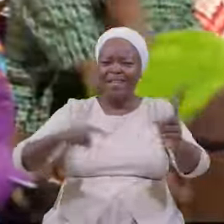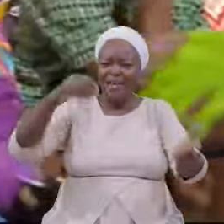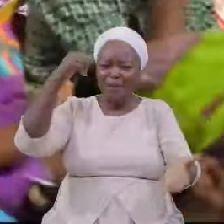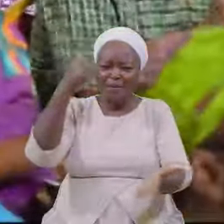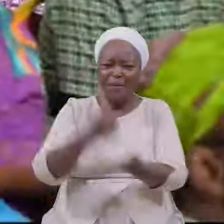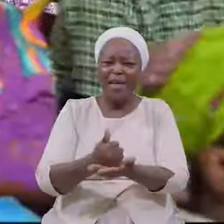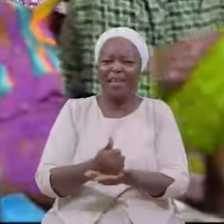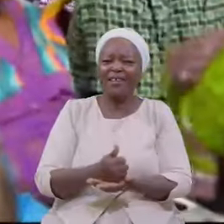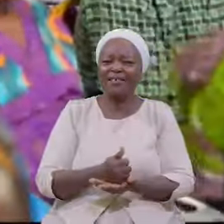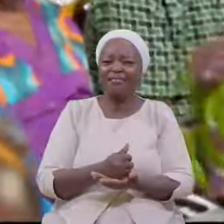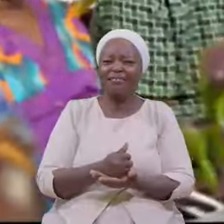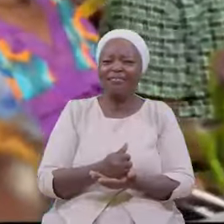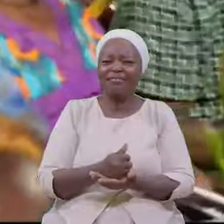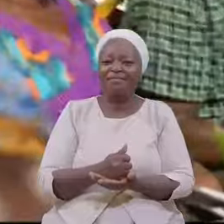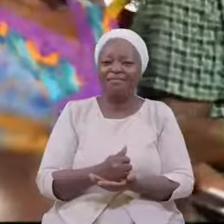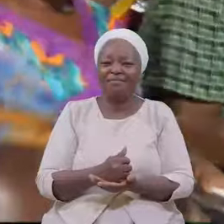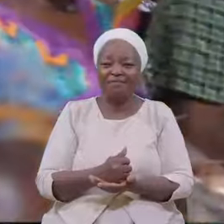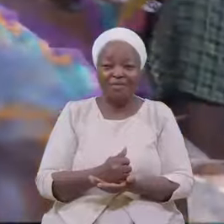Amen.